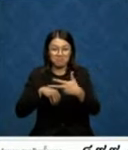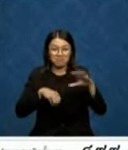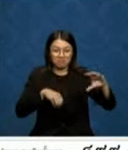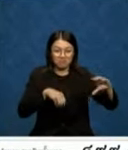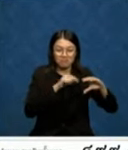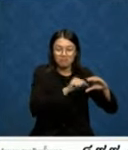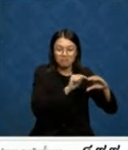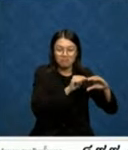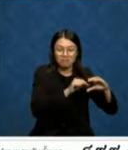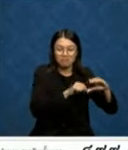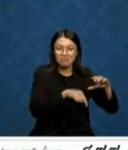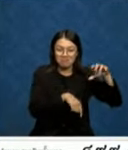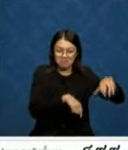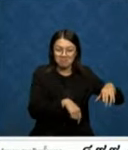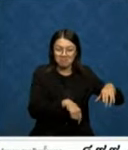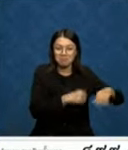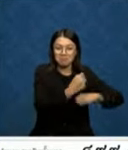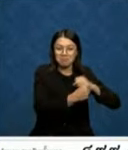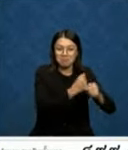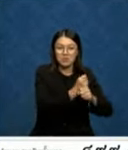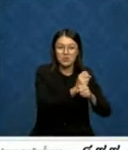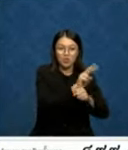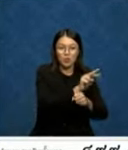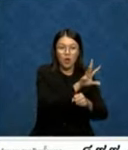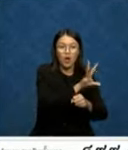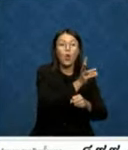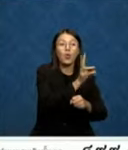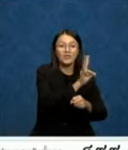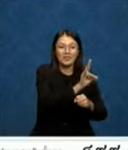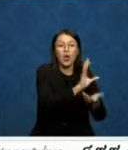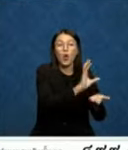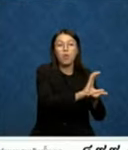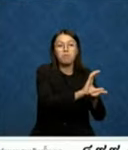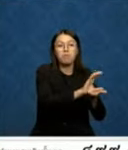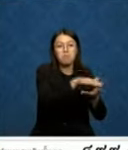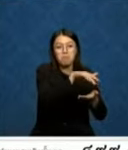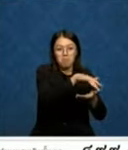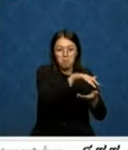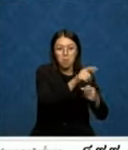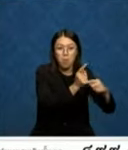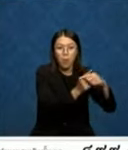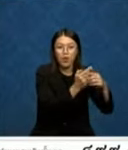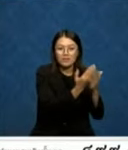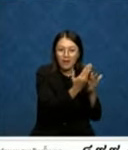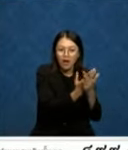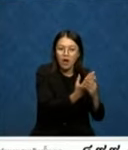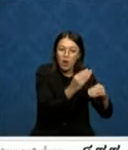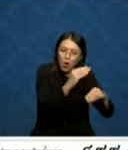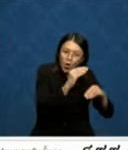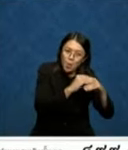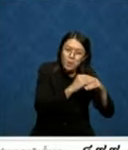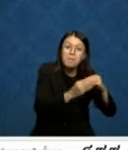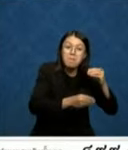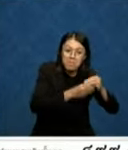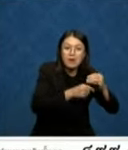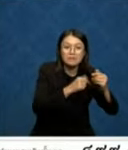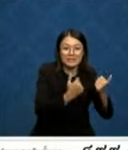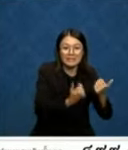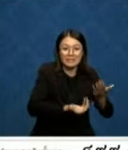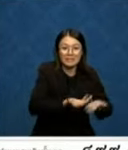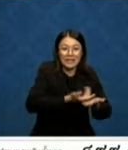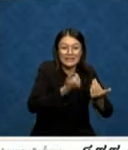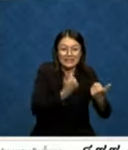แหล่งแรกเป็นงบประมาณรายจ่ายปี67เป็นงบปกติบวกกับงบประมาณรายจ่ายเพิ่มเติมที่เรากำลังพิจารณากัน